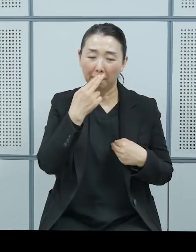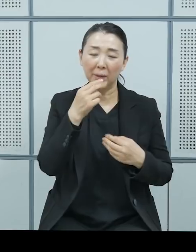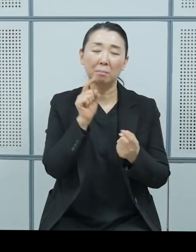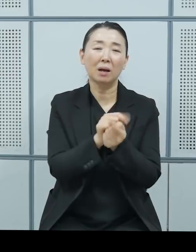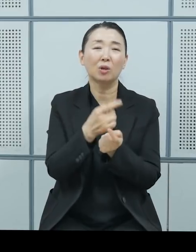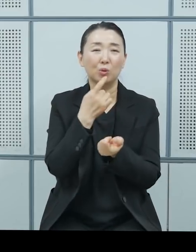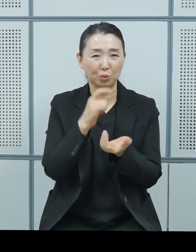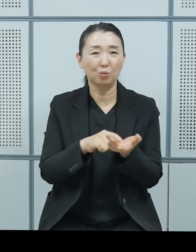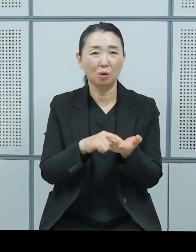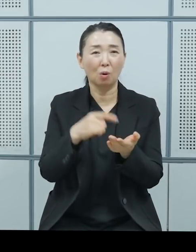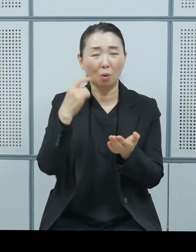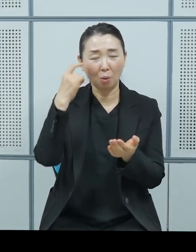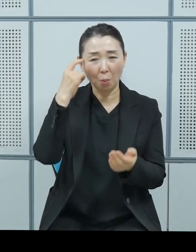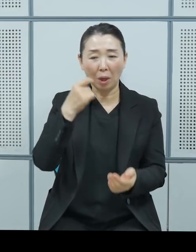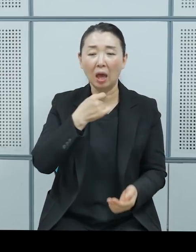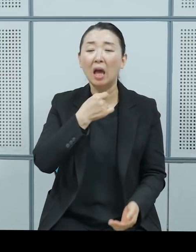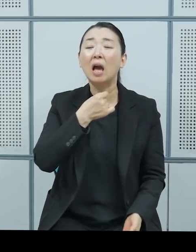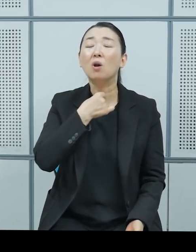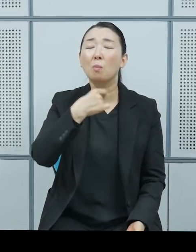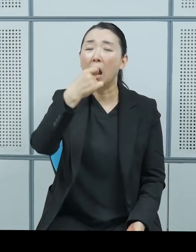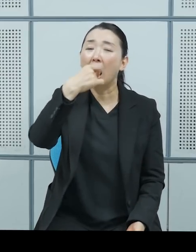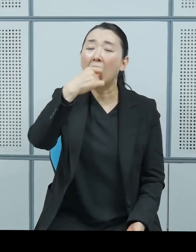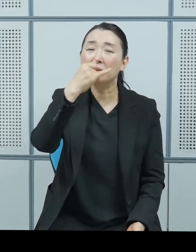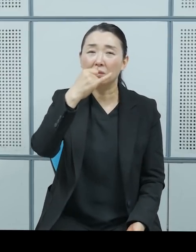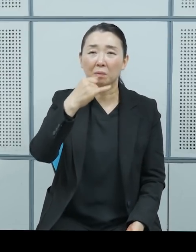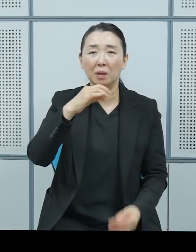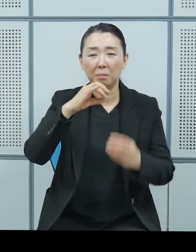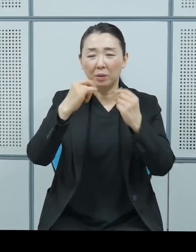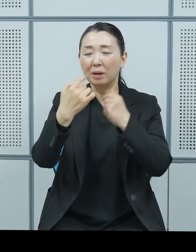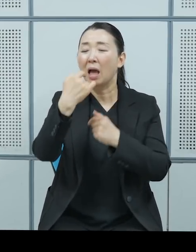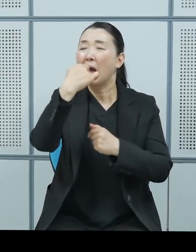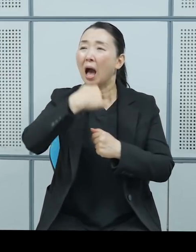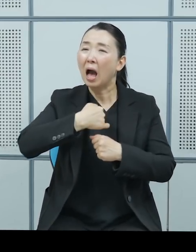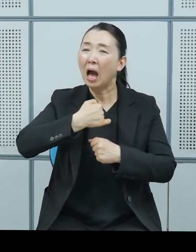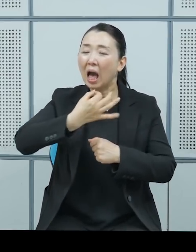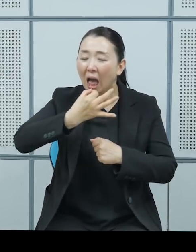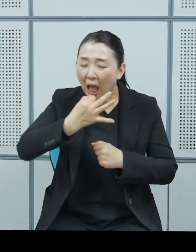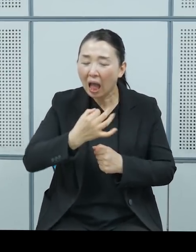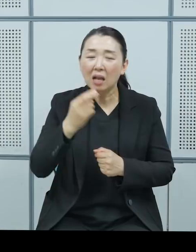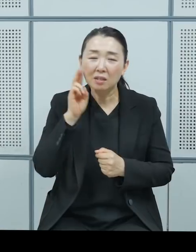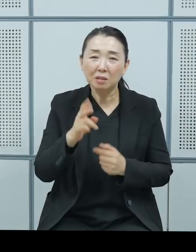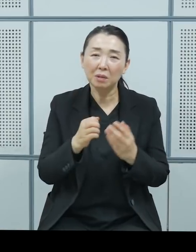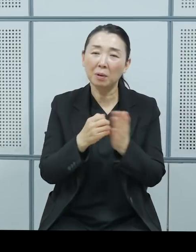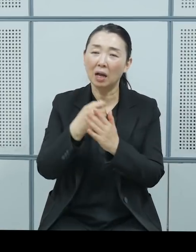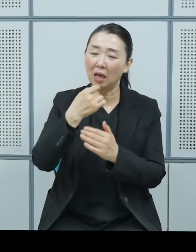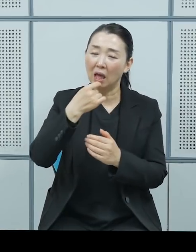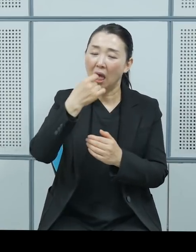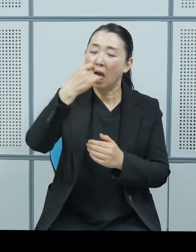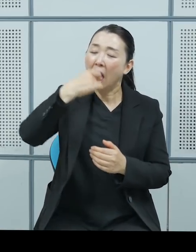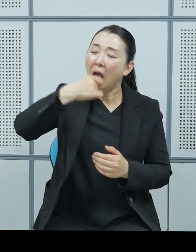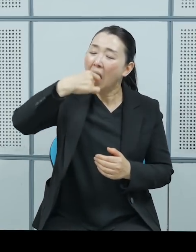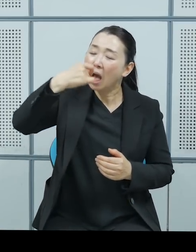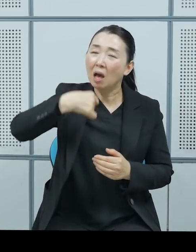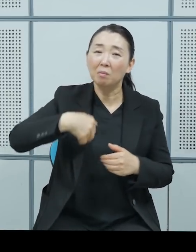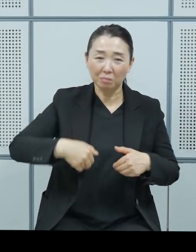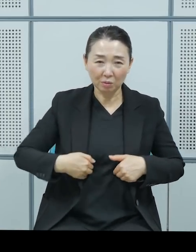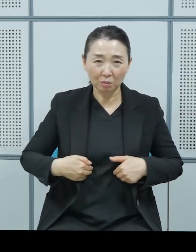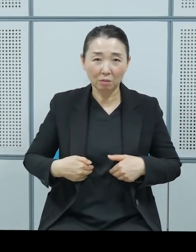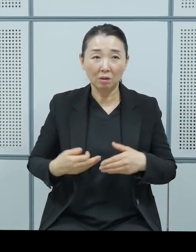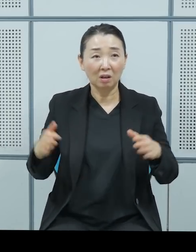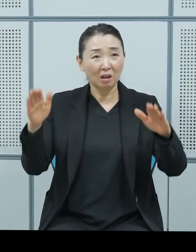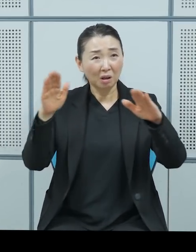수 있어요. 뚫려 있으니까. 예. 네. 그래서 그건 먼지가 많이 들어가도 기침을 많이 하니까 그걸 빼줘야 되는데 밤에 이런 것들이